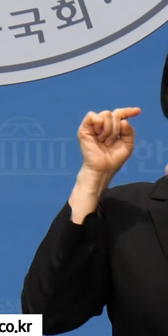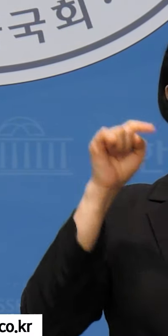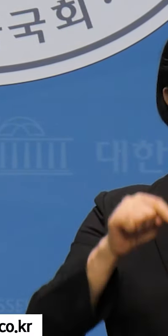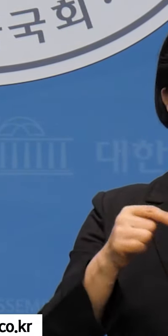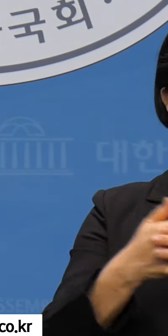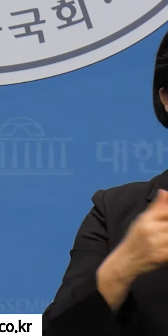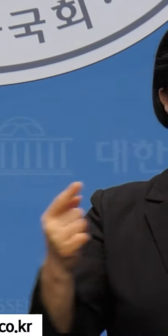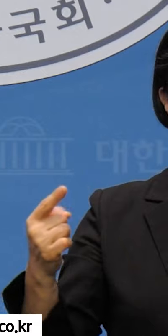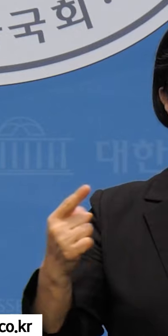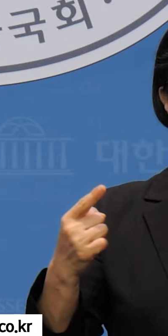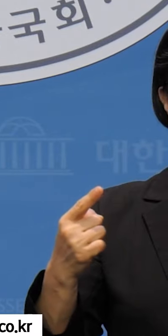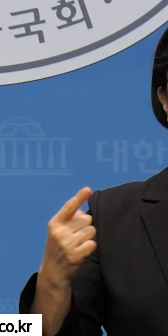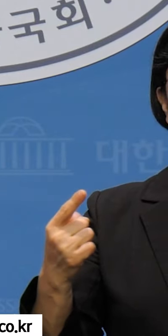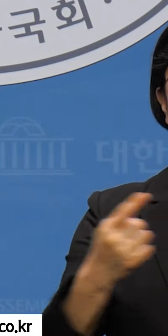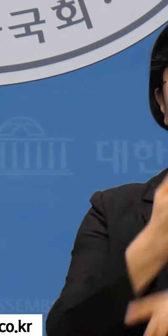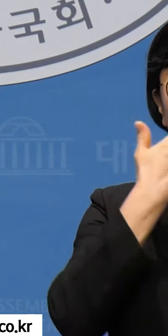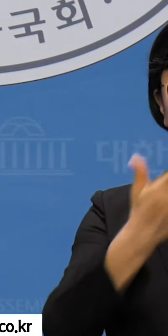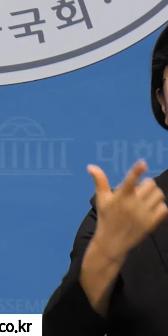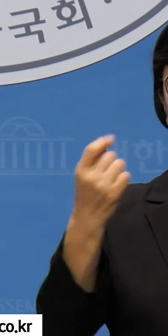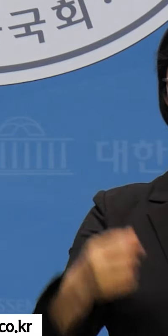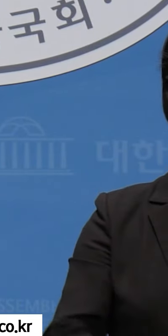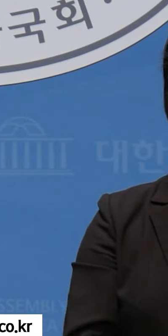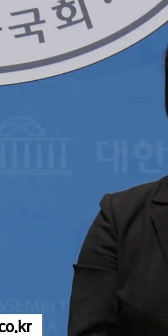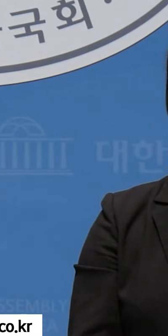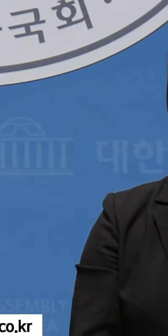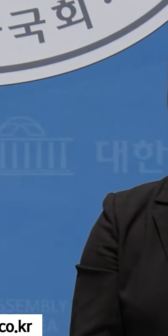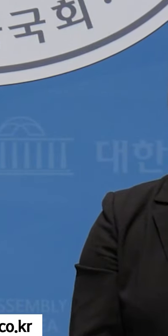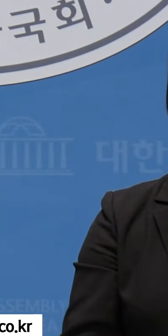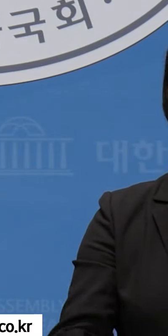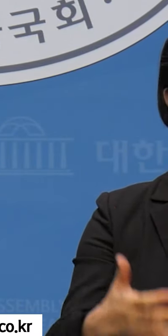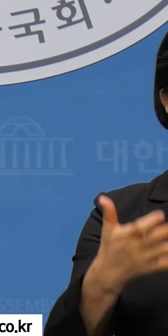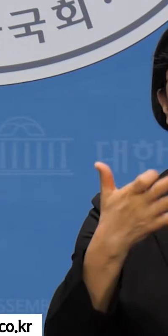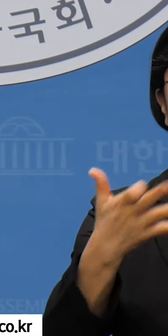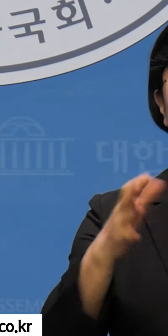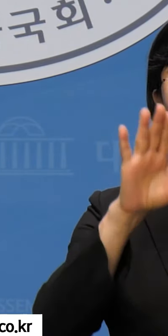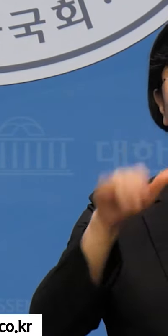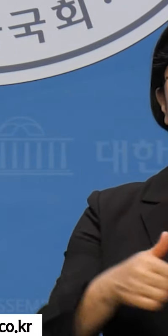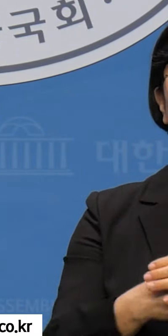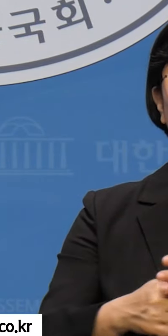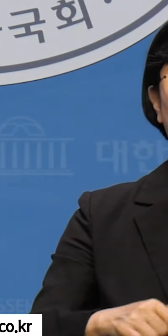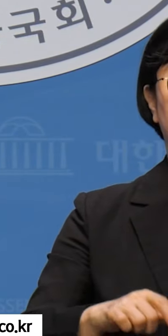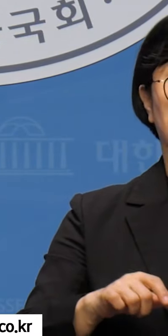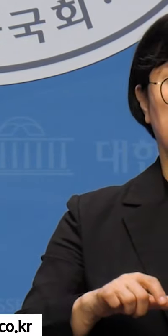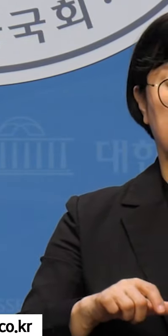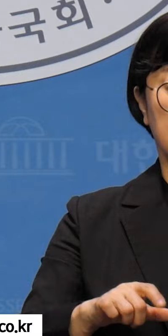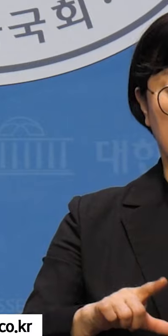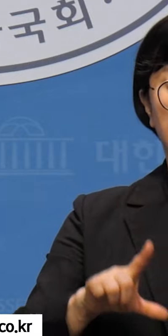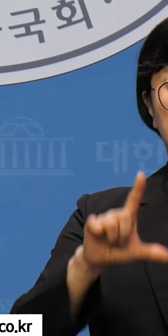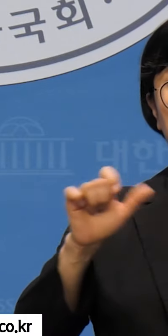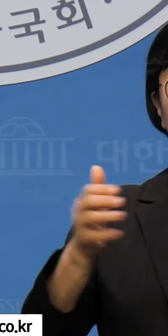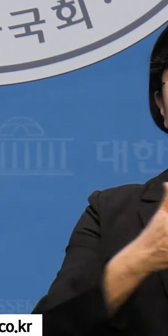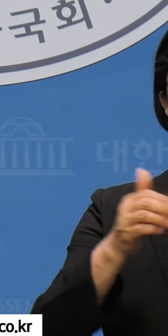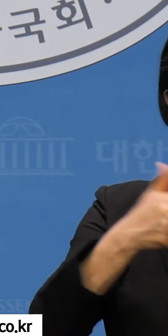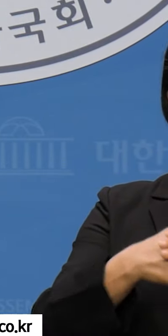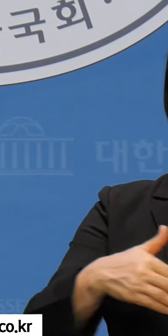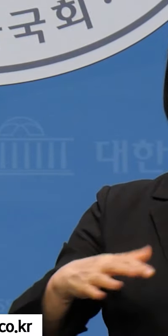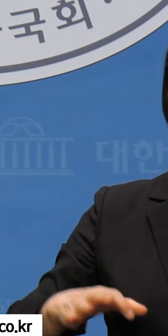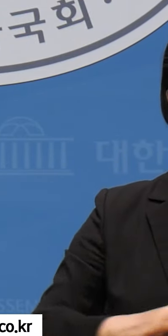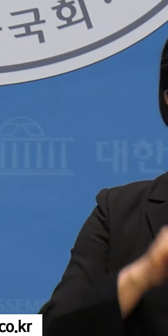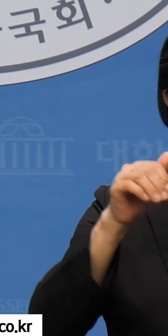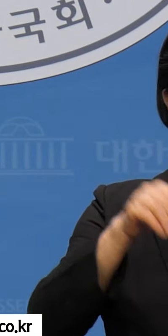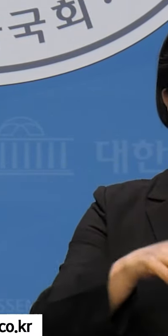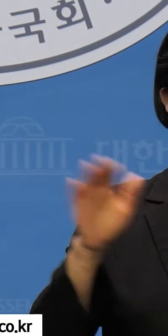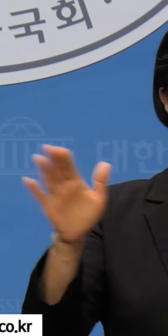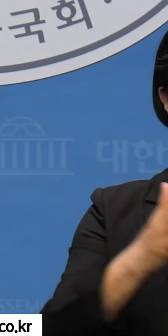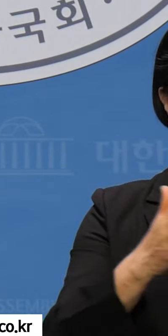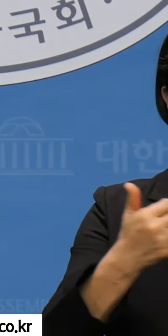얼마든지 다스릴 수 있는 것 아닙니까? 4.19 이거 당시도 3.15 부정선거를 이승만 대통령이 한 것이